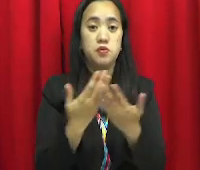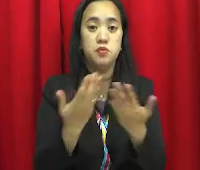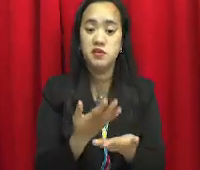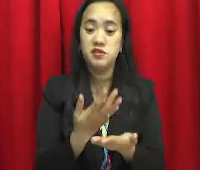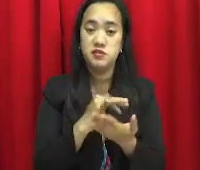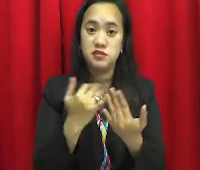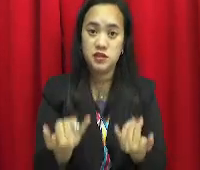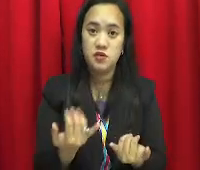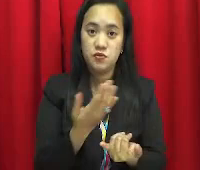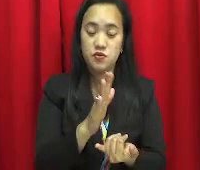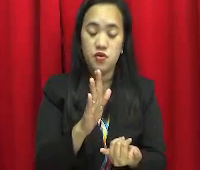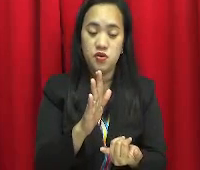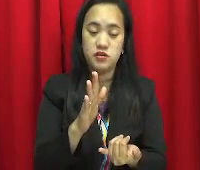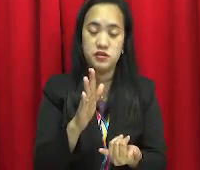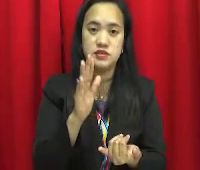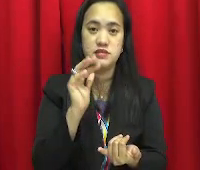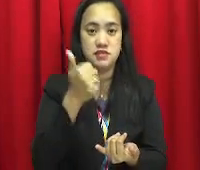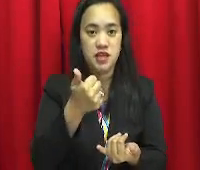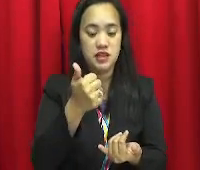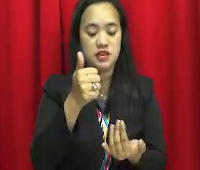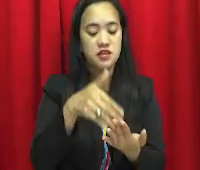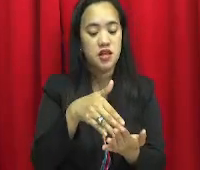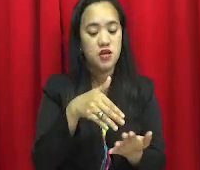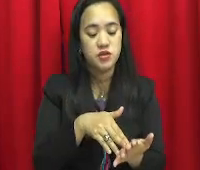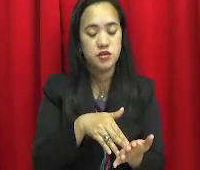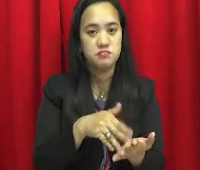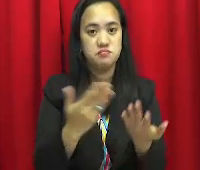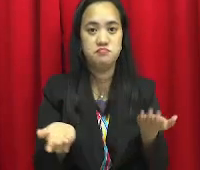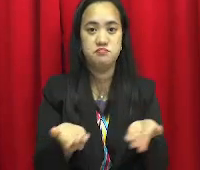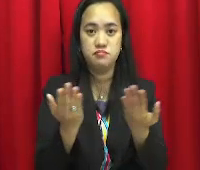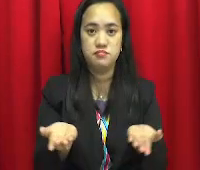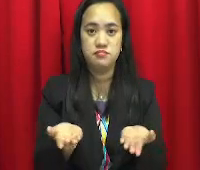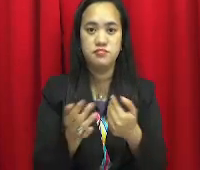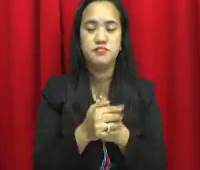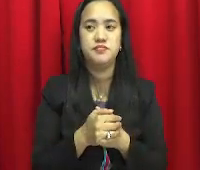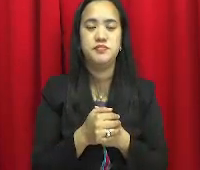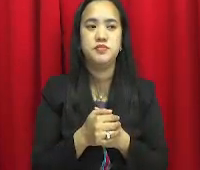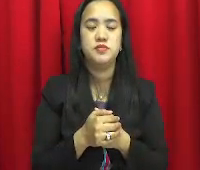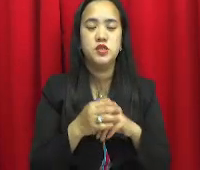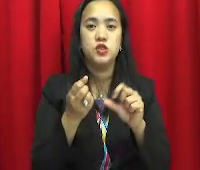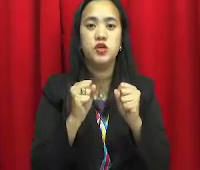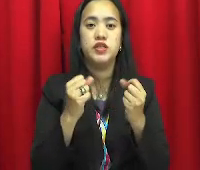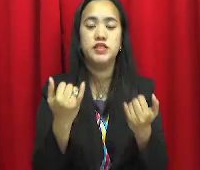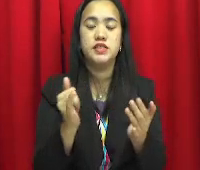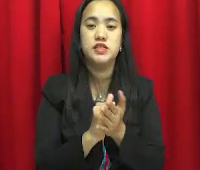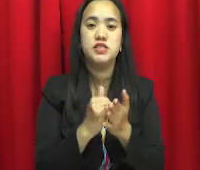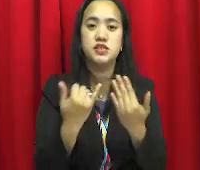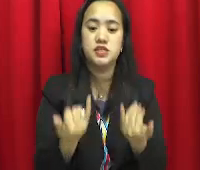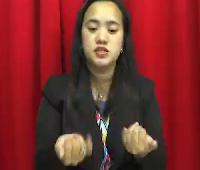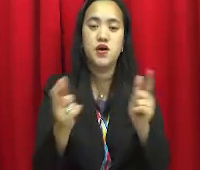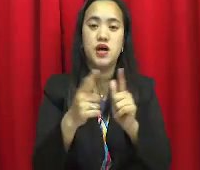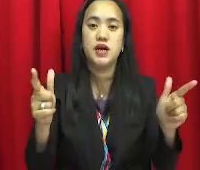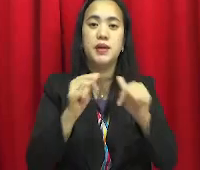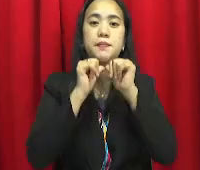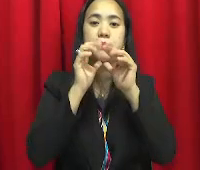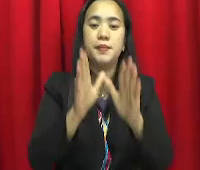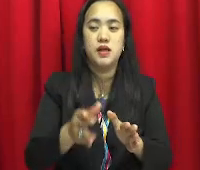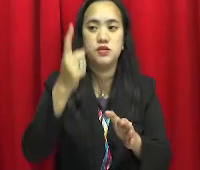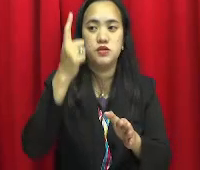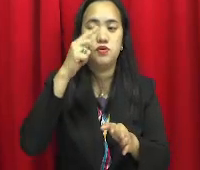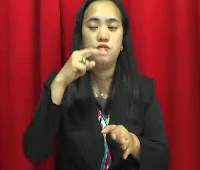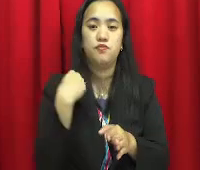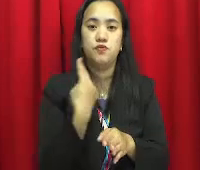10,000. Opo. Yeah. So, napakaganda, no? Kaya blessing, hindi lamang totoo yun. Blessing, hindi